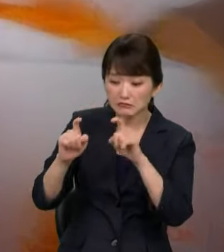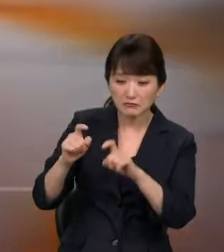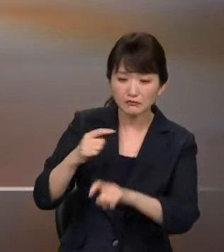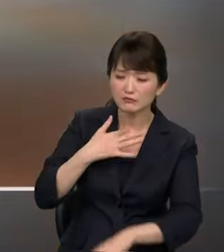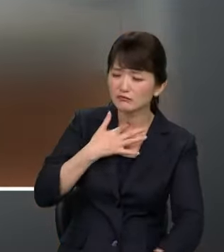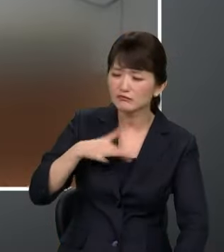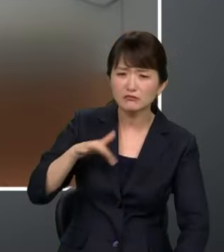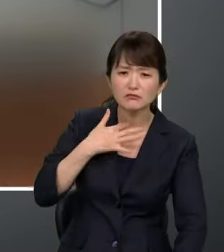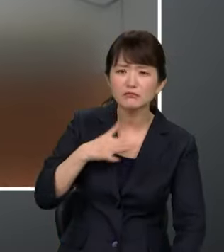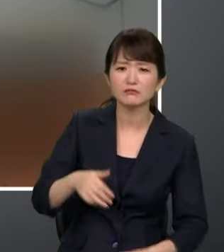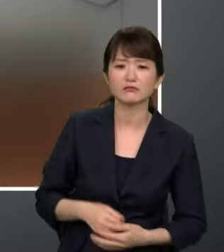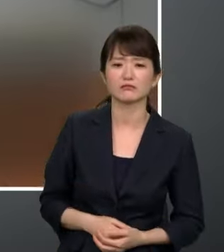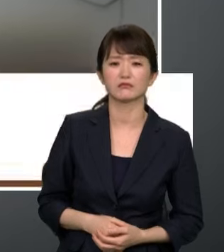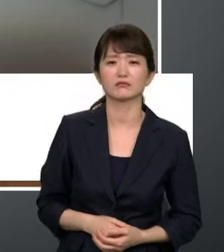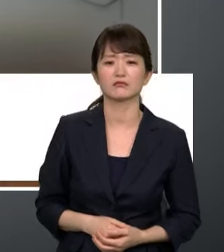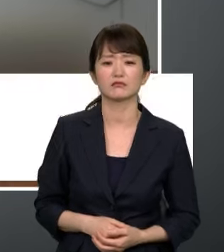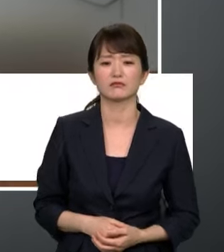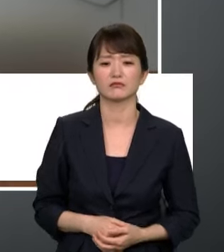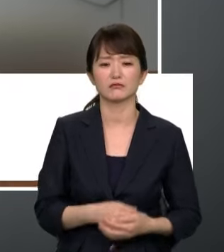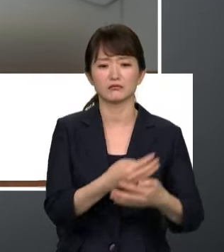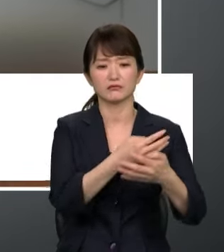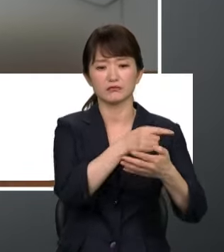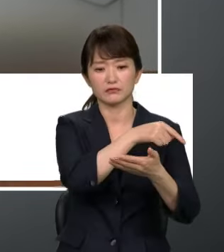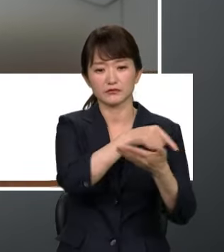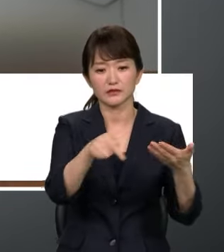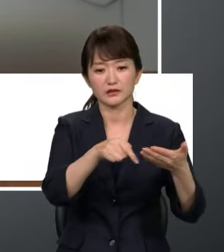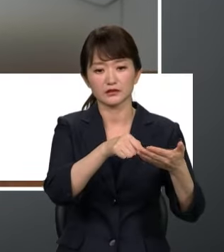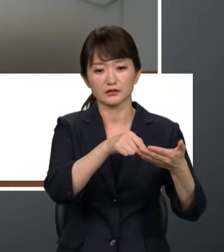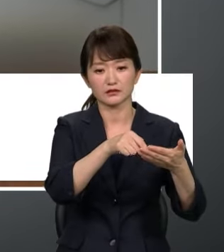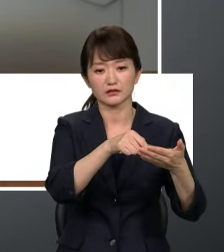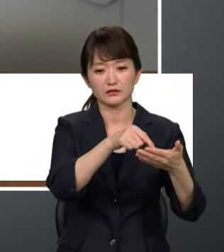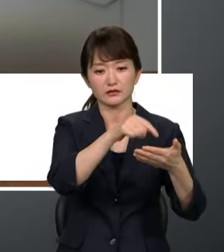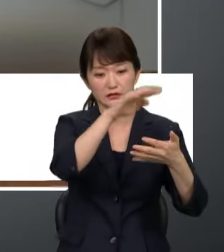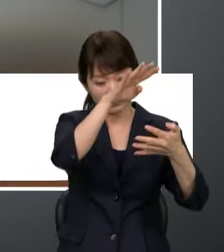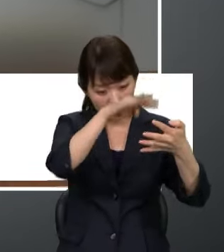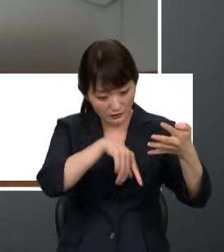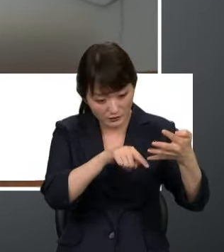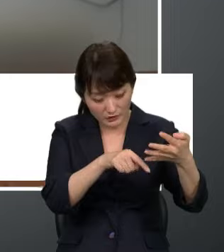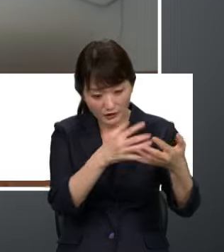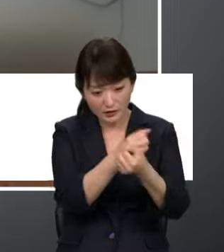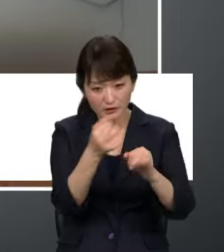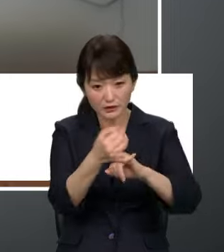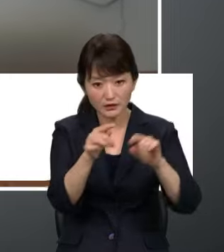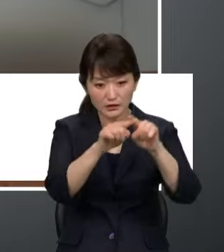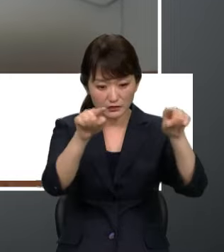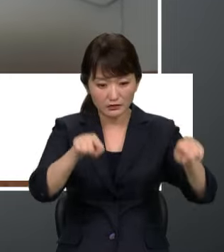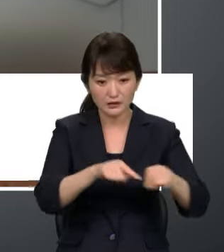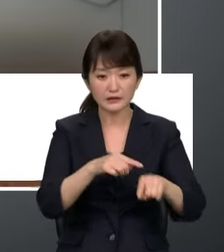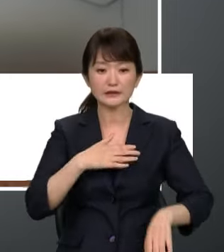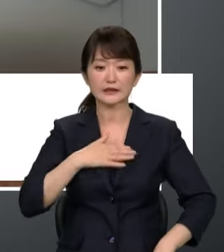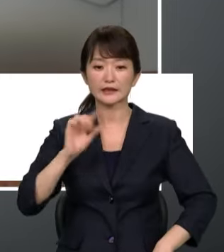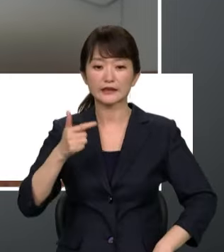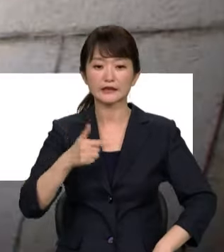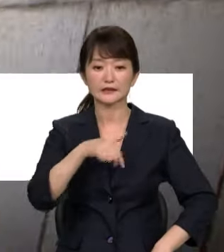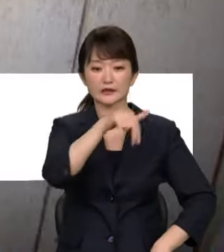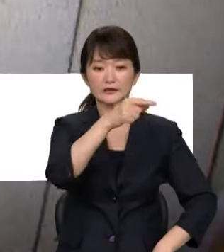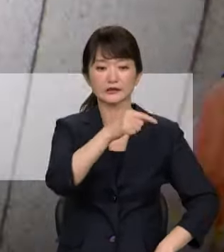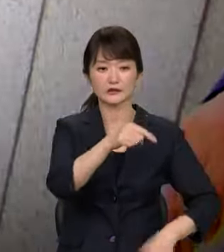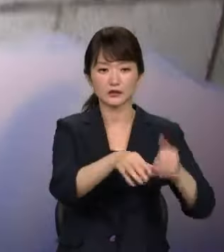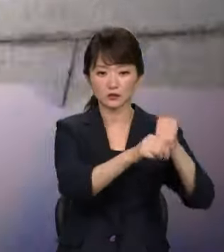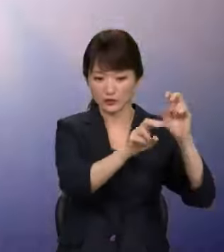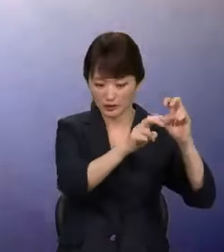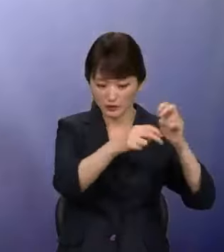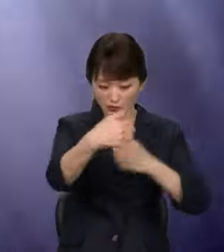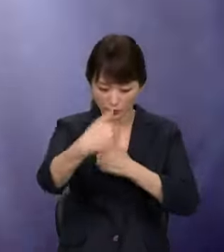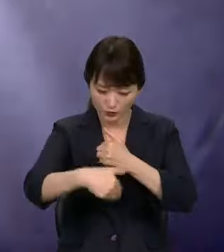왔습니다 문제가 되고 있는 리스크 컨설팅 용역 계약서는 제가 아닌 찌님 소속사의 청으로 작성하게 된 것입니다